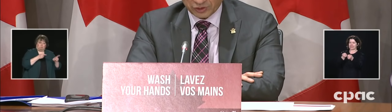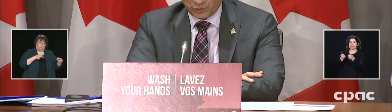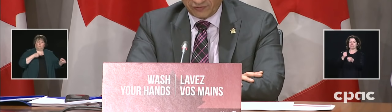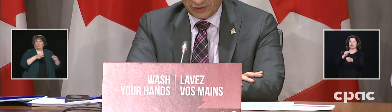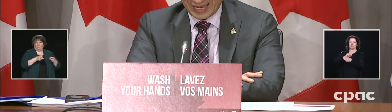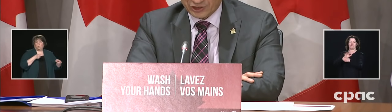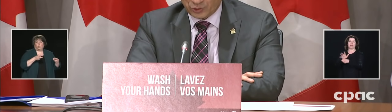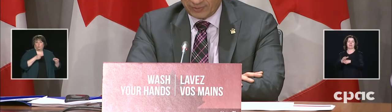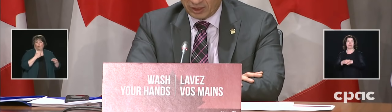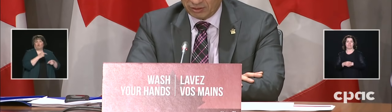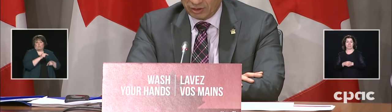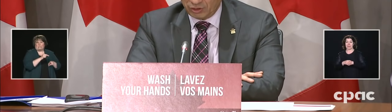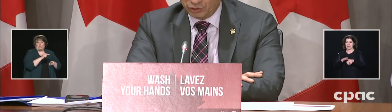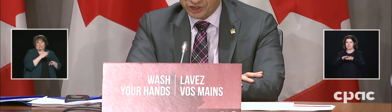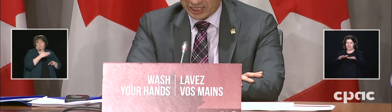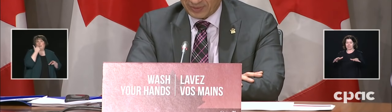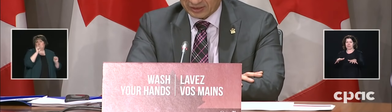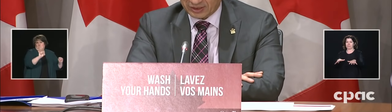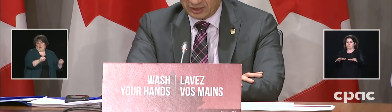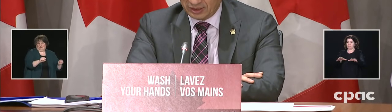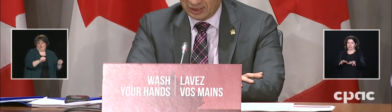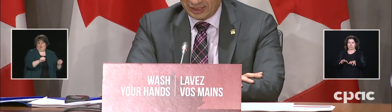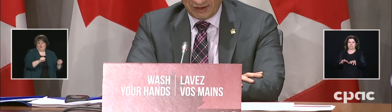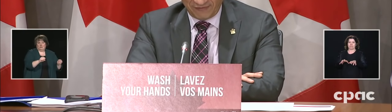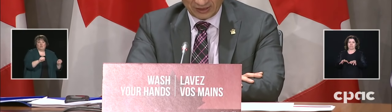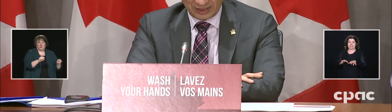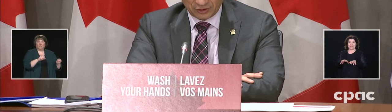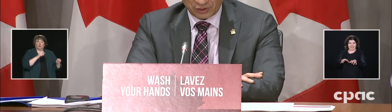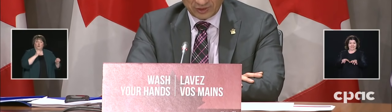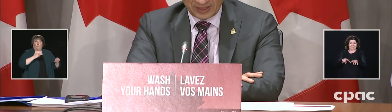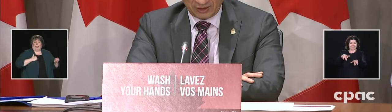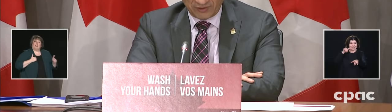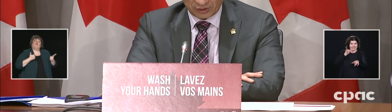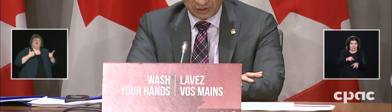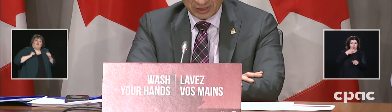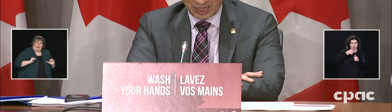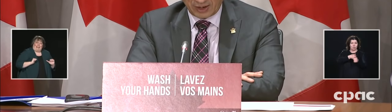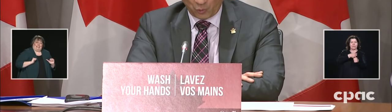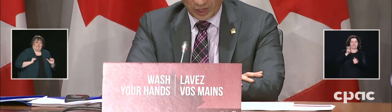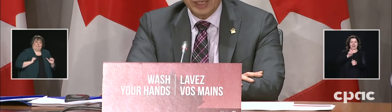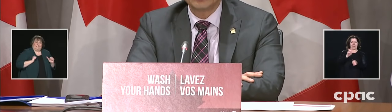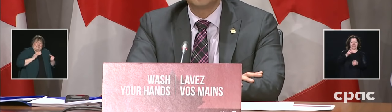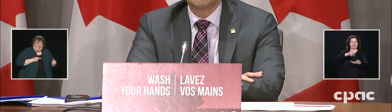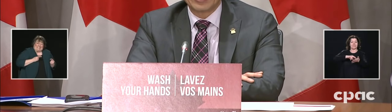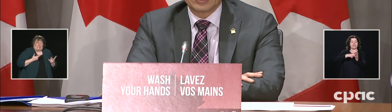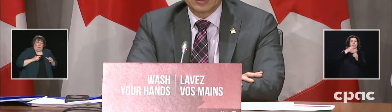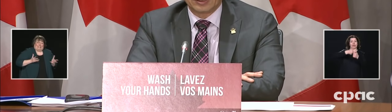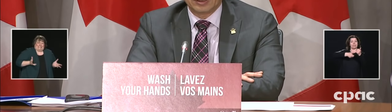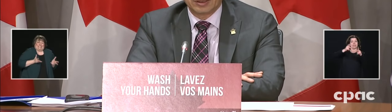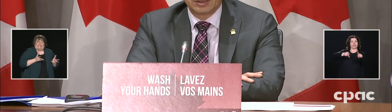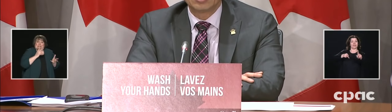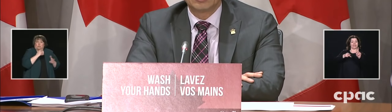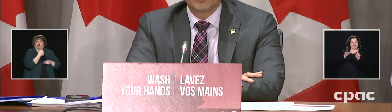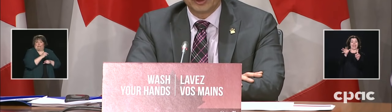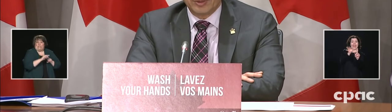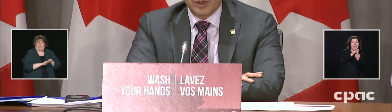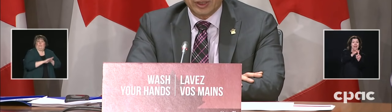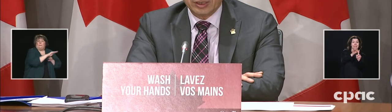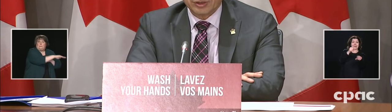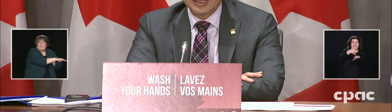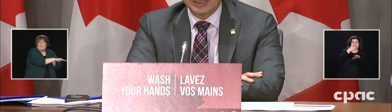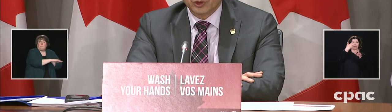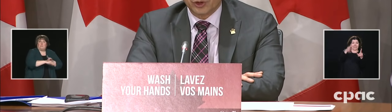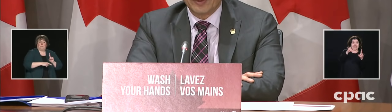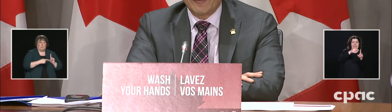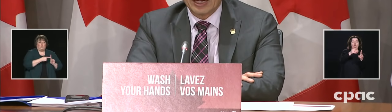nous poursuivons actuellement où chaque personne infectée transmet le virus à moins d'une personne. Pour